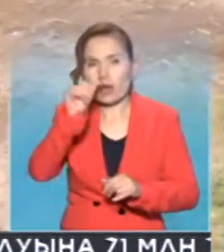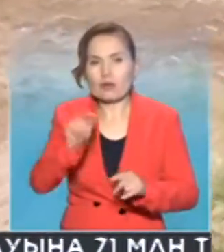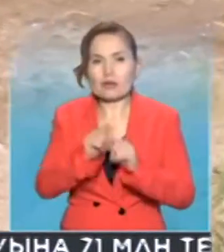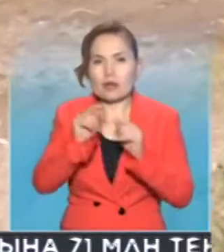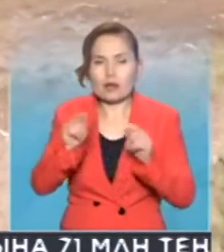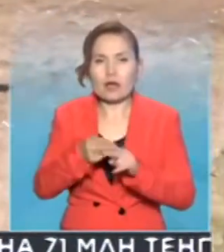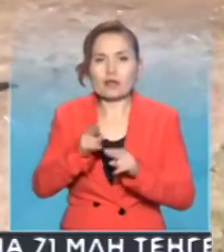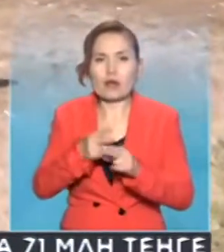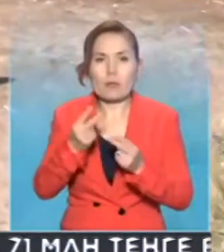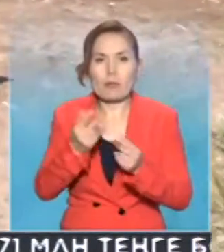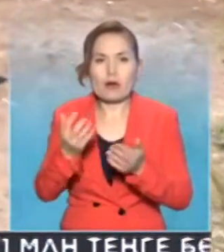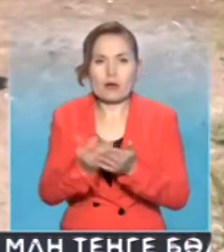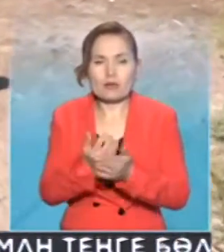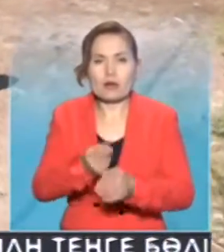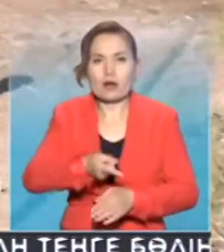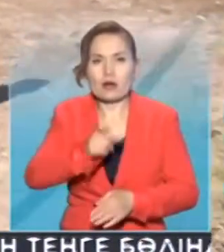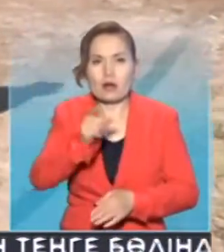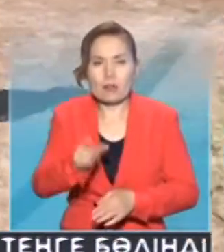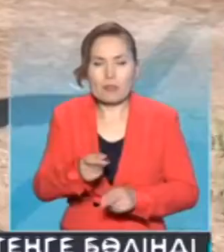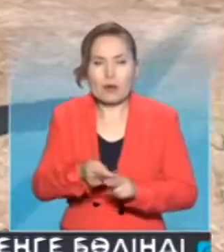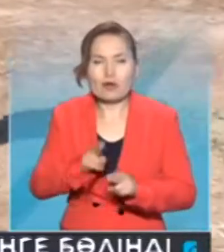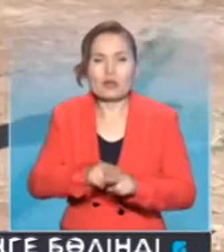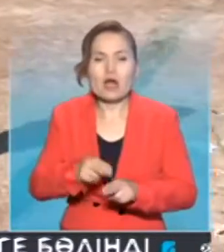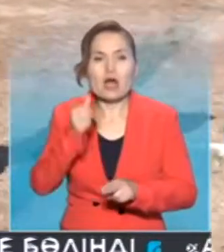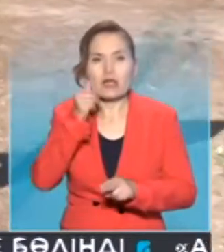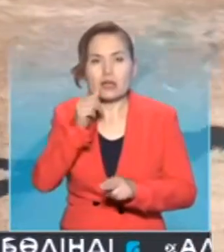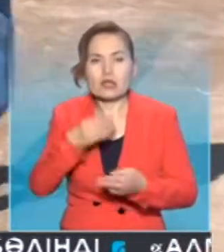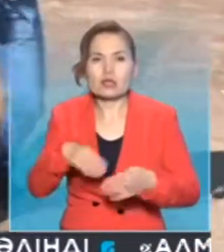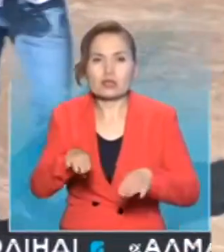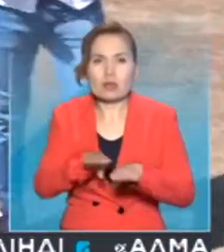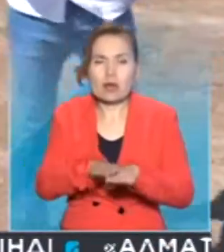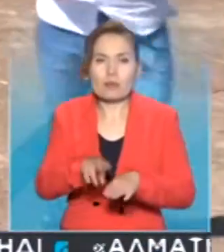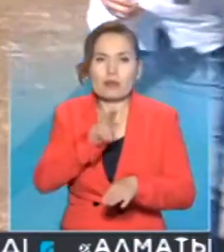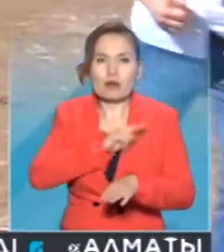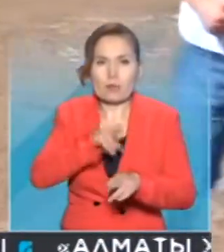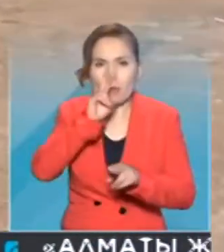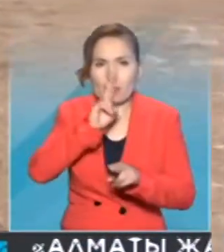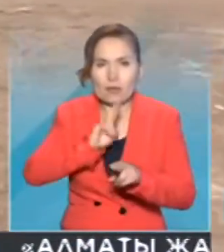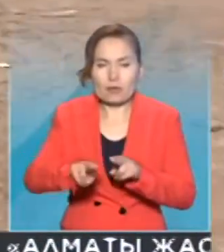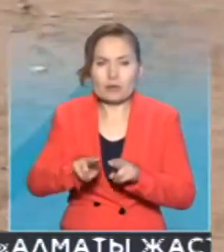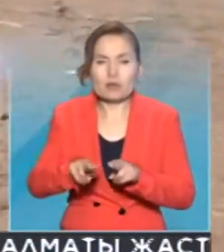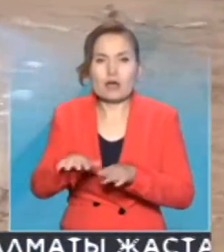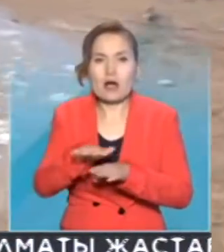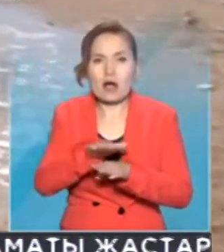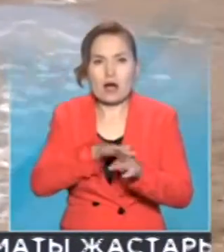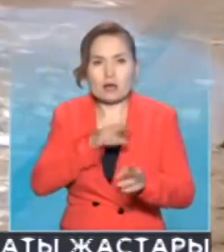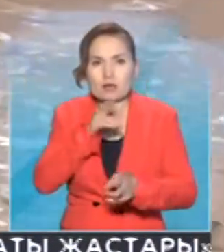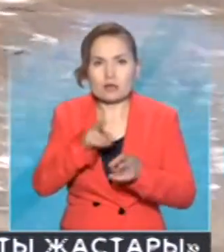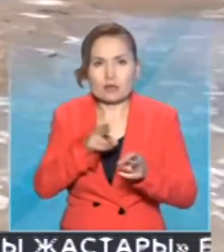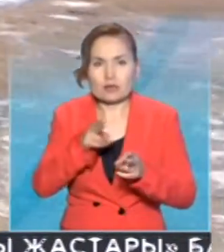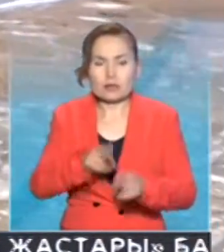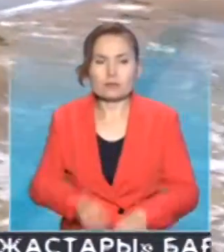осы көлден тауып отырғандар ертең мораторий жарияланса, екі қолға бір күрек таппай қаламыз ба деп алаңдаулы.